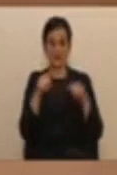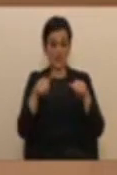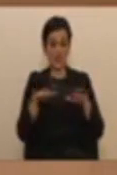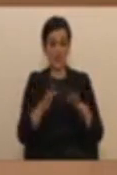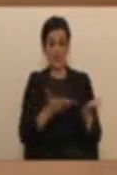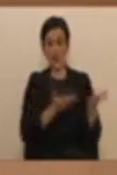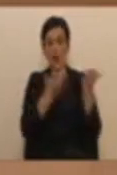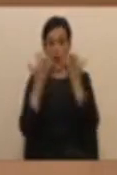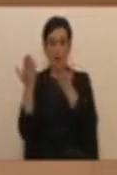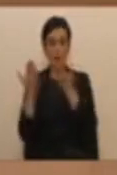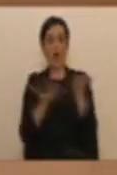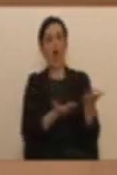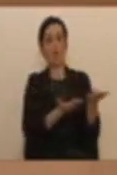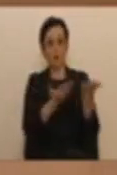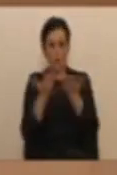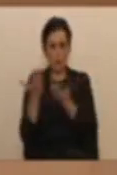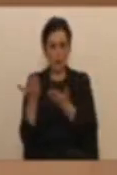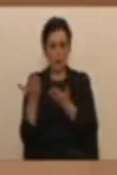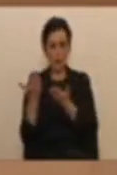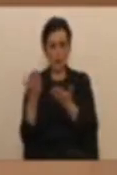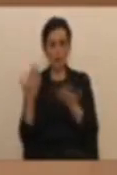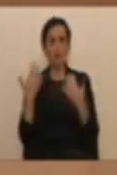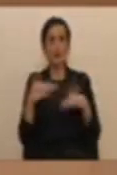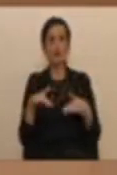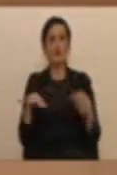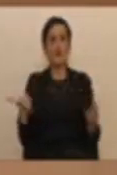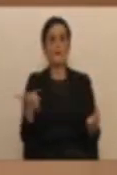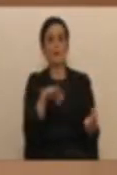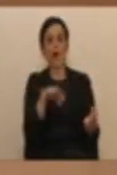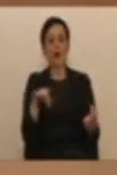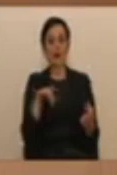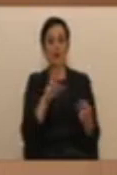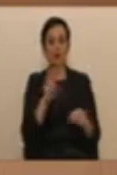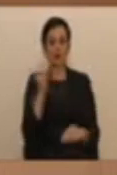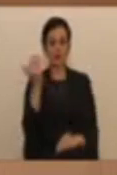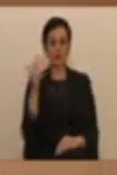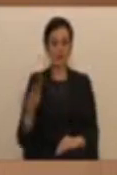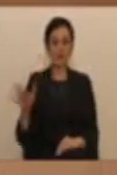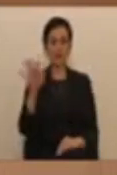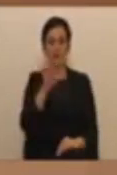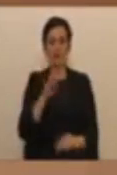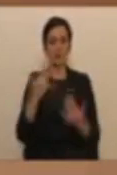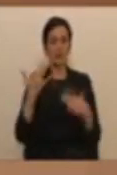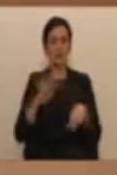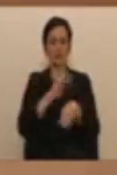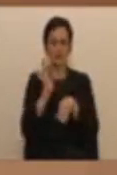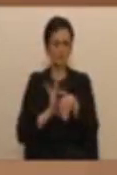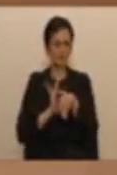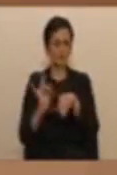ამოსვლას, ამობრძანდით პანაშვიდზე უკვე იქაურობის. იქ აღარაფერი არ დარჩა